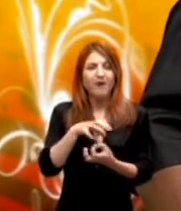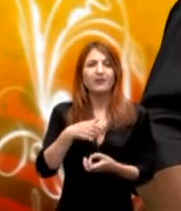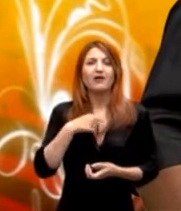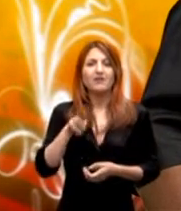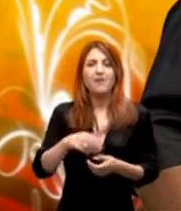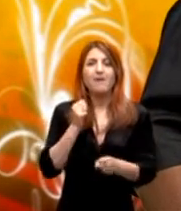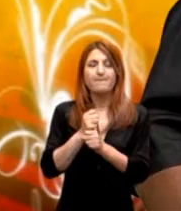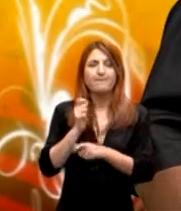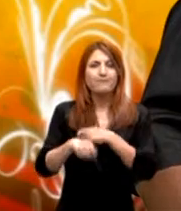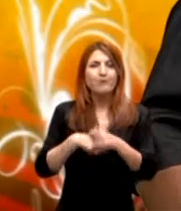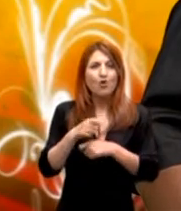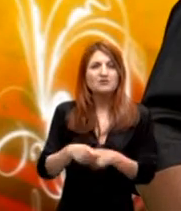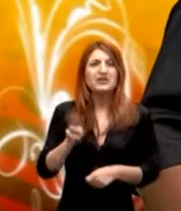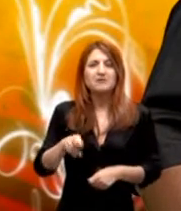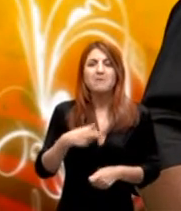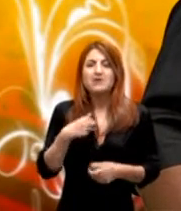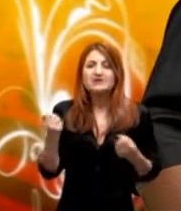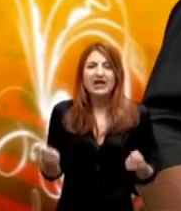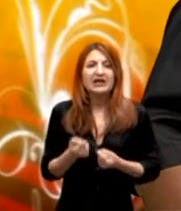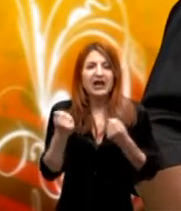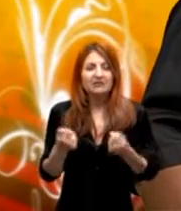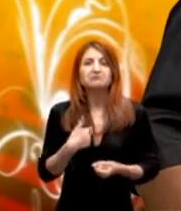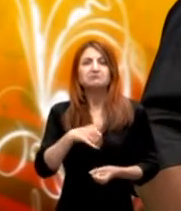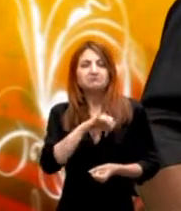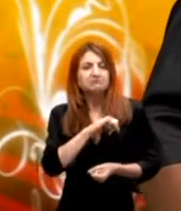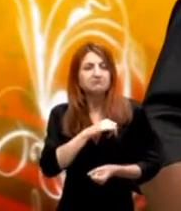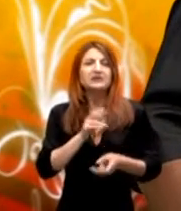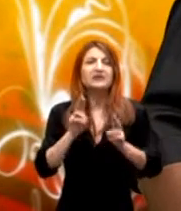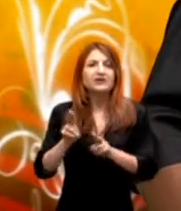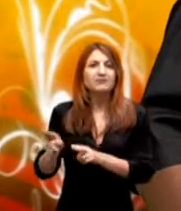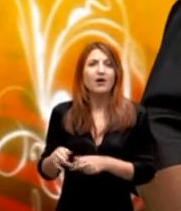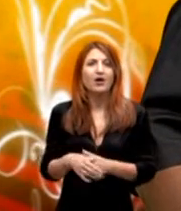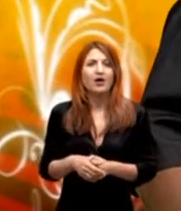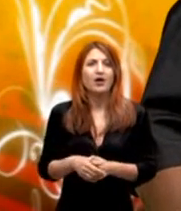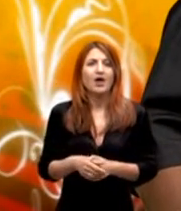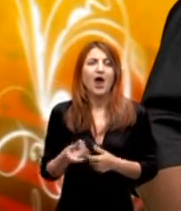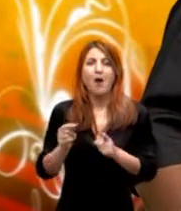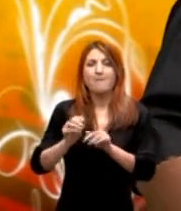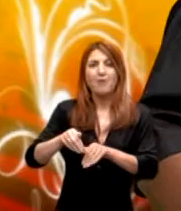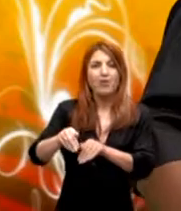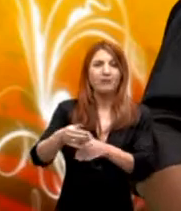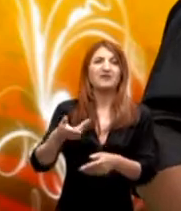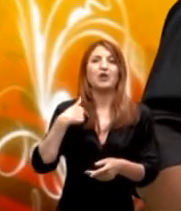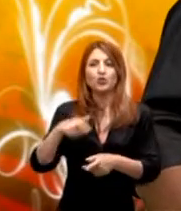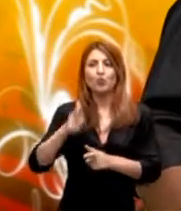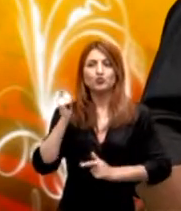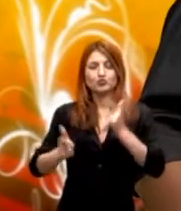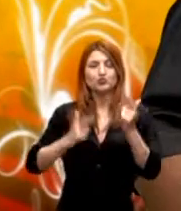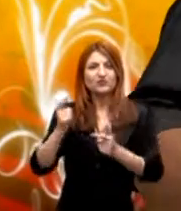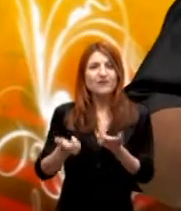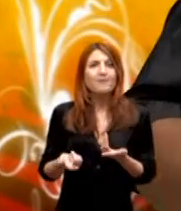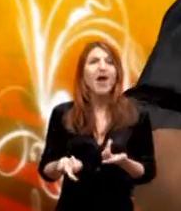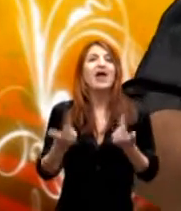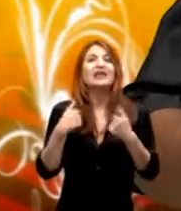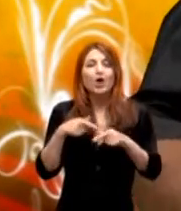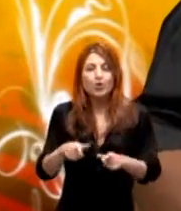posao, imam svoje čak neke aktivnosti, zanimacije svoje, imam čak malo poljoprivrede doma i tako s time se bavim, uživam u tome. U biti